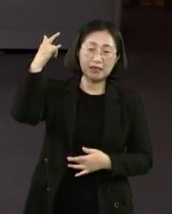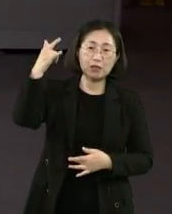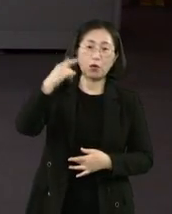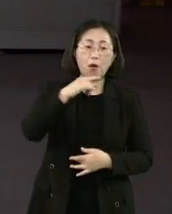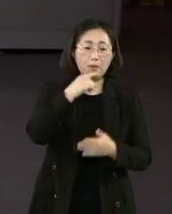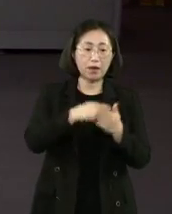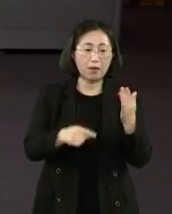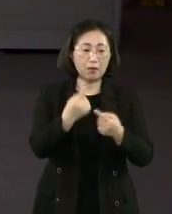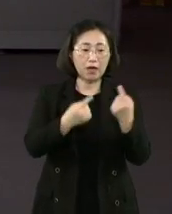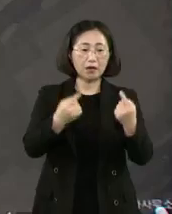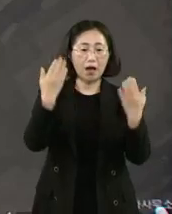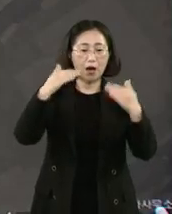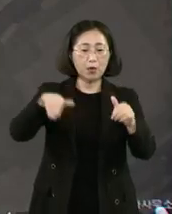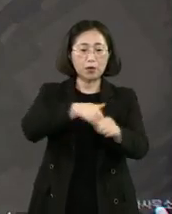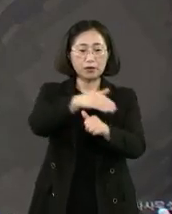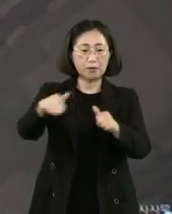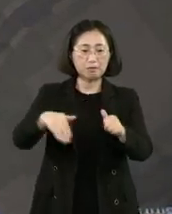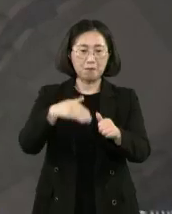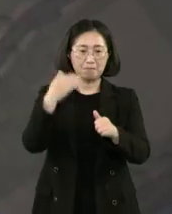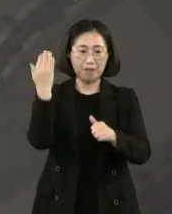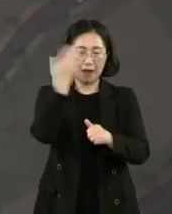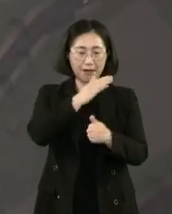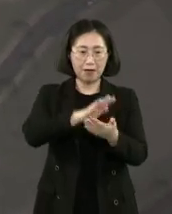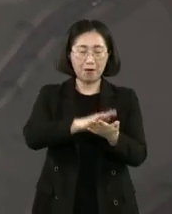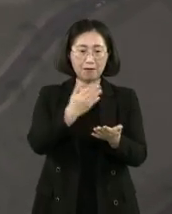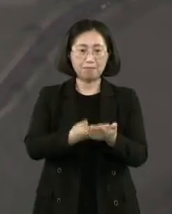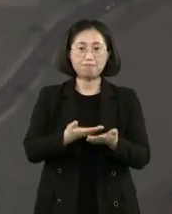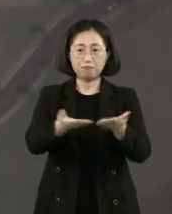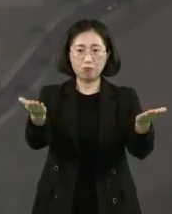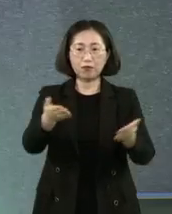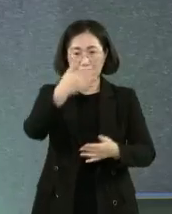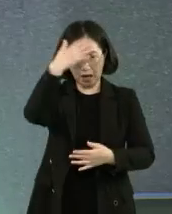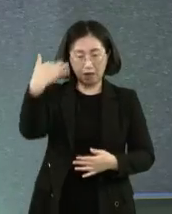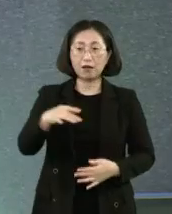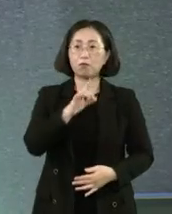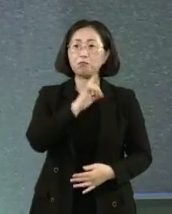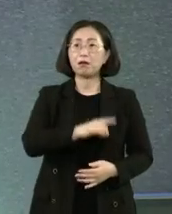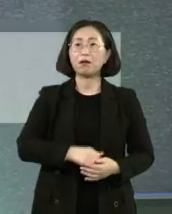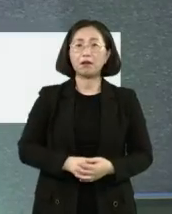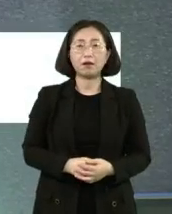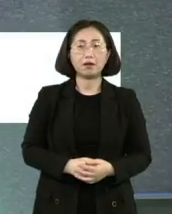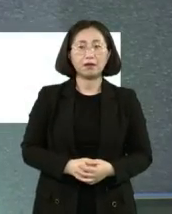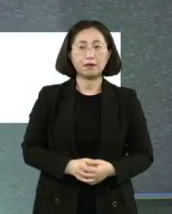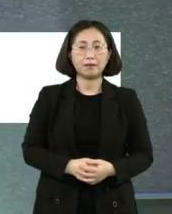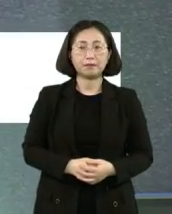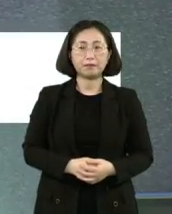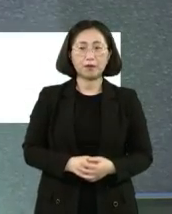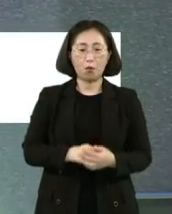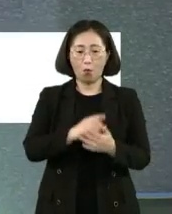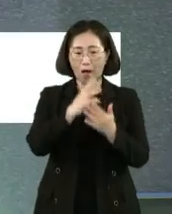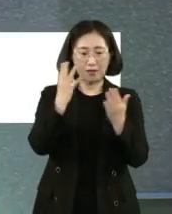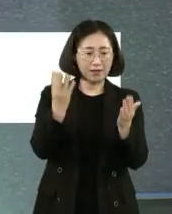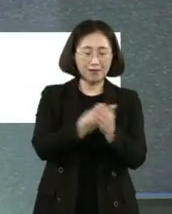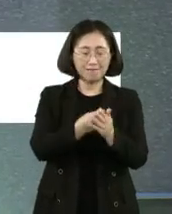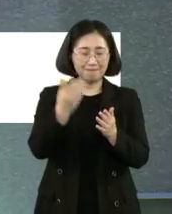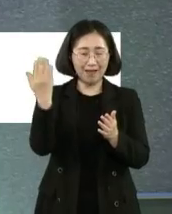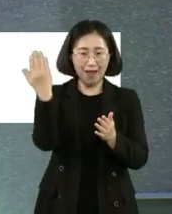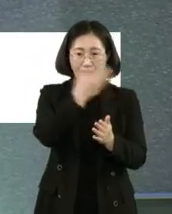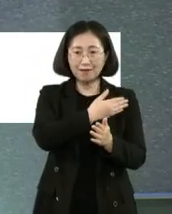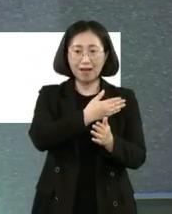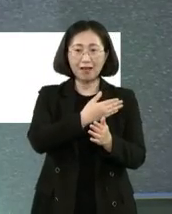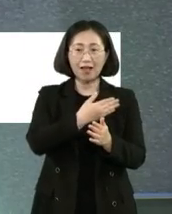피해보다는 학교 주변 환경 개선을 봐야 한다고 주장합니다. 완전히 무범해. 그런데 거기에 깨끗하게 전부